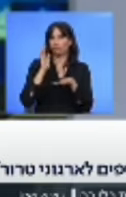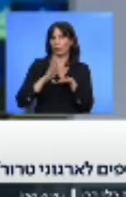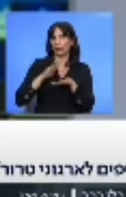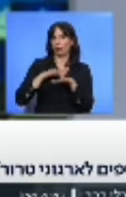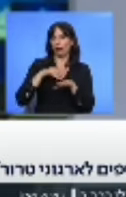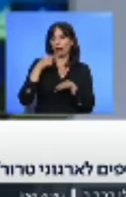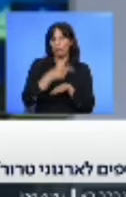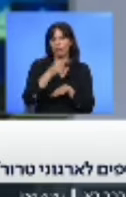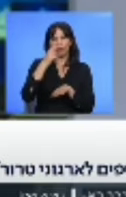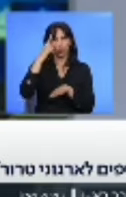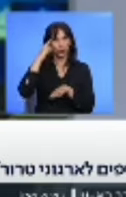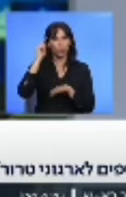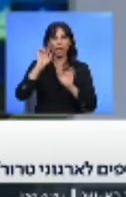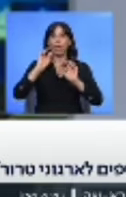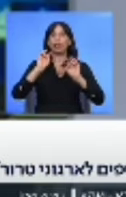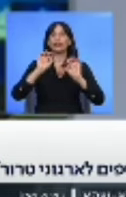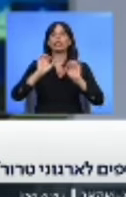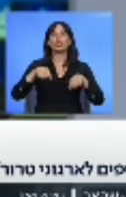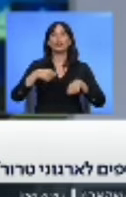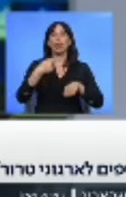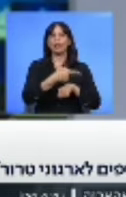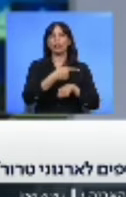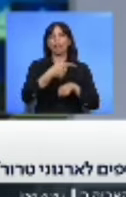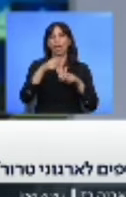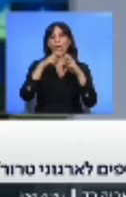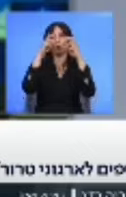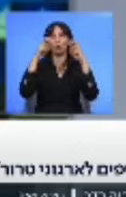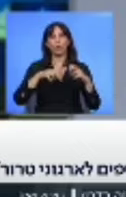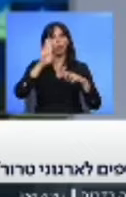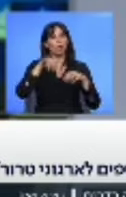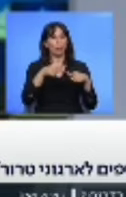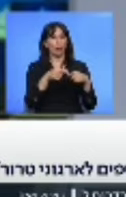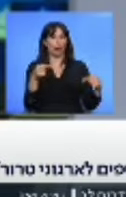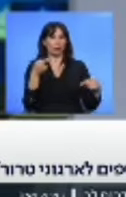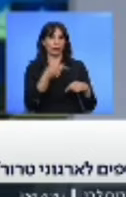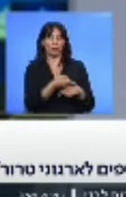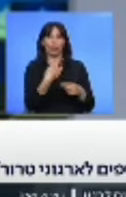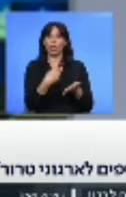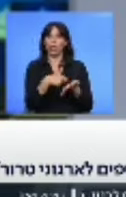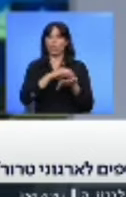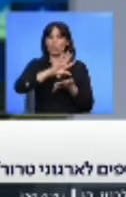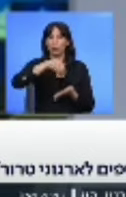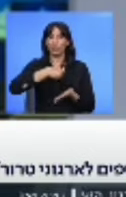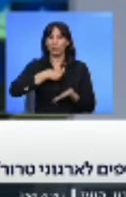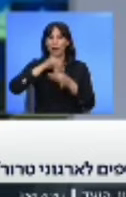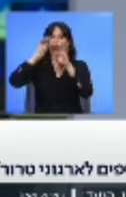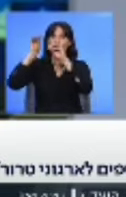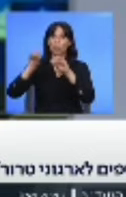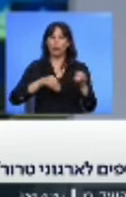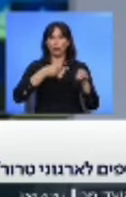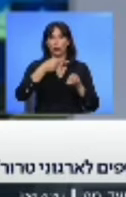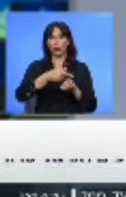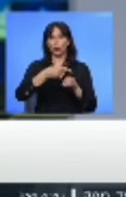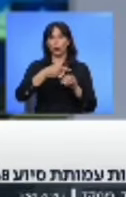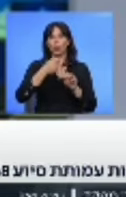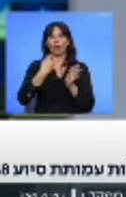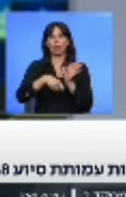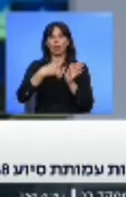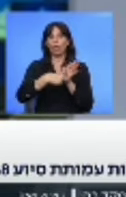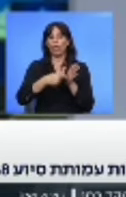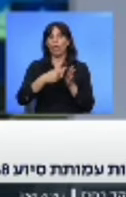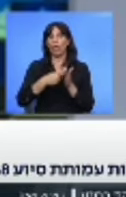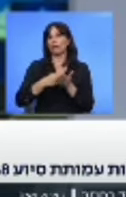להשתלט על עמותות, הוא עושה את זה גם בתוך עזה, להשתלט עמותות על כסף הומניטרי ולהעביר אותו לרכישת אמל"ח